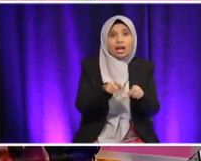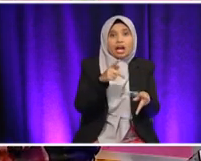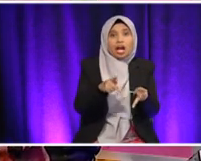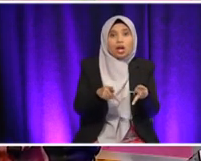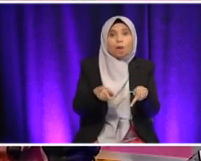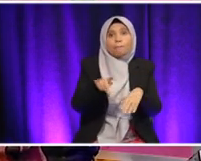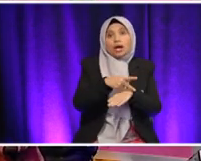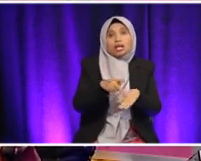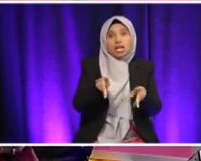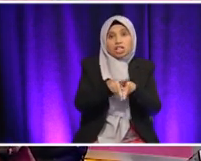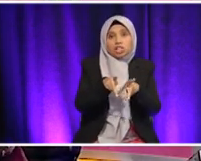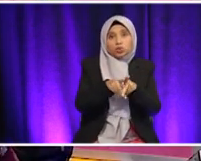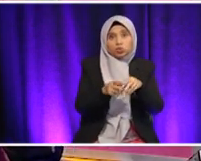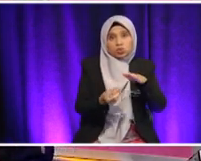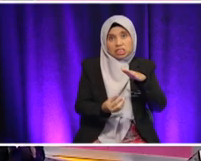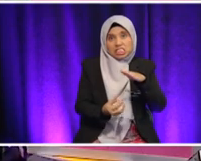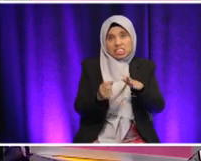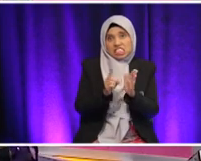tumit tinggi